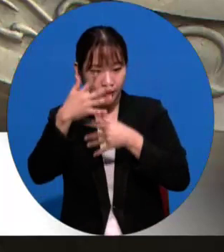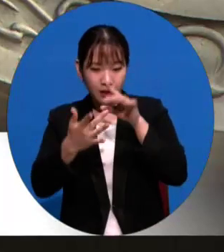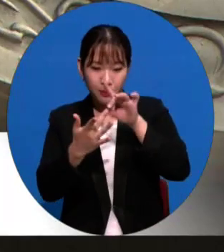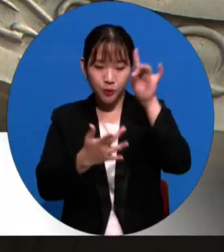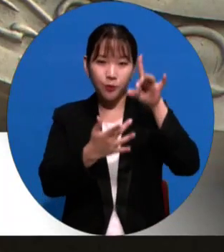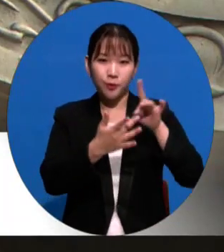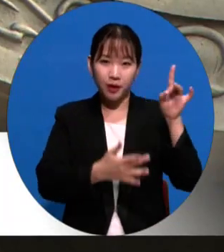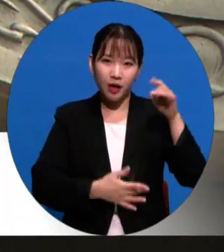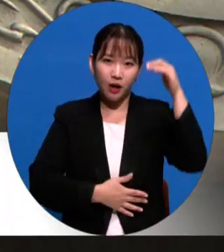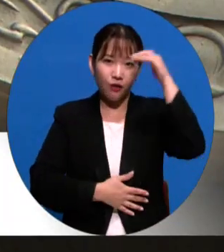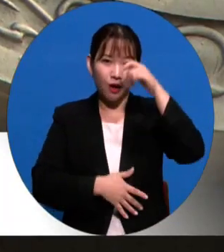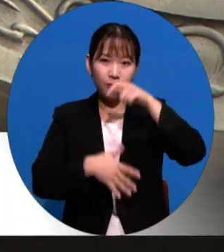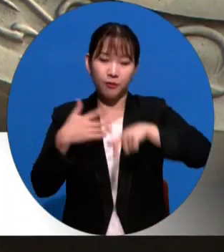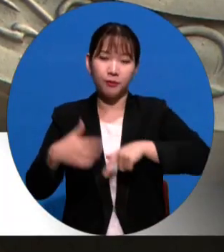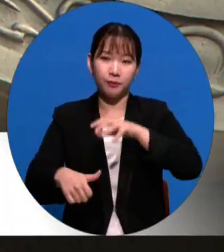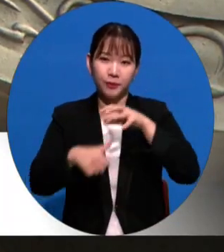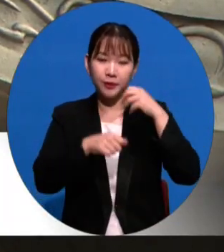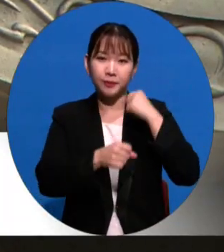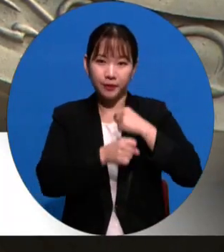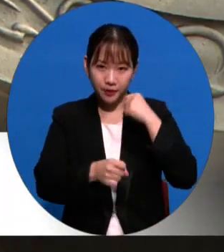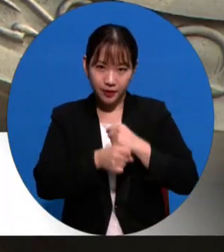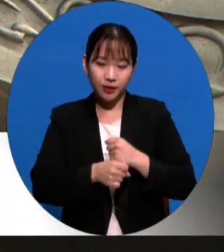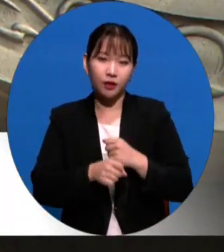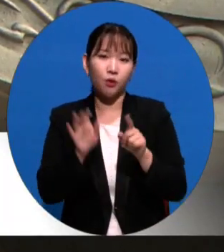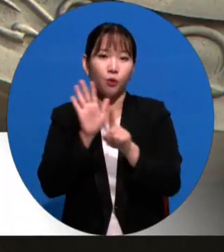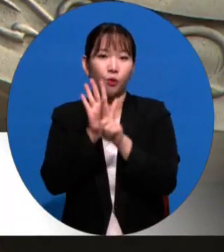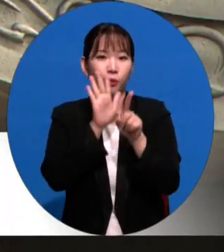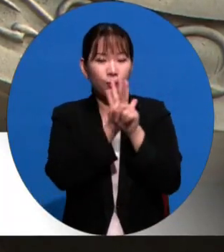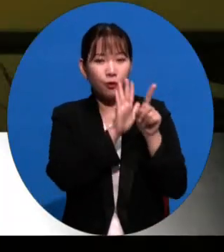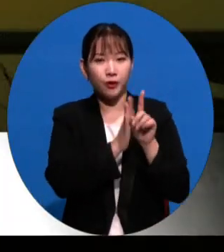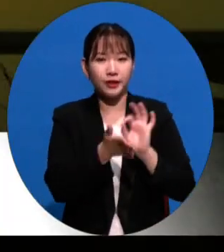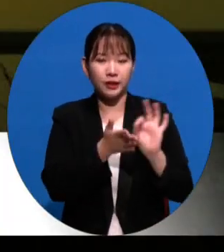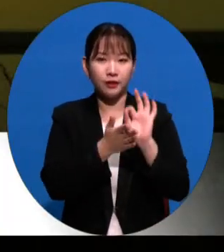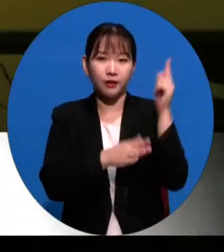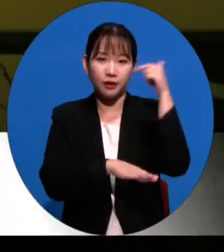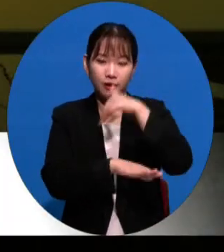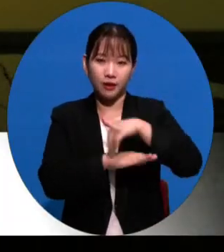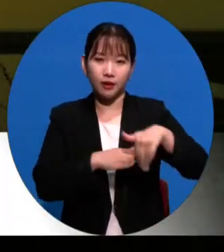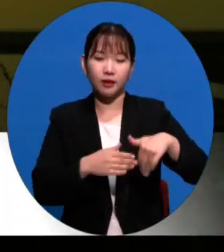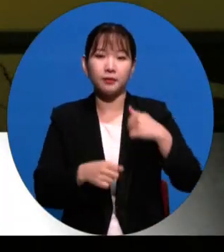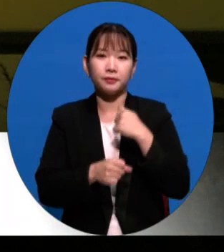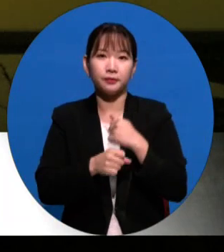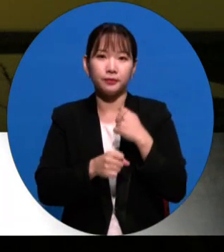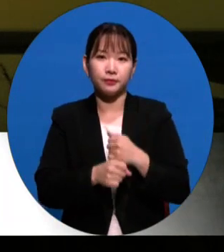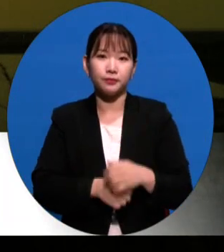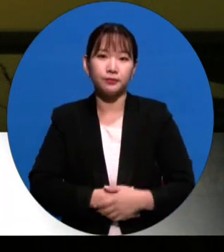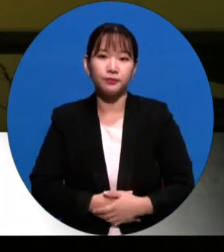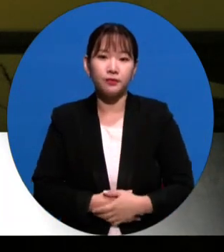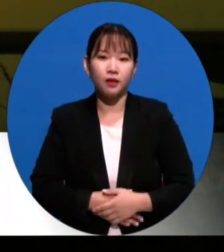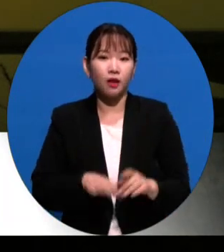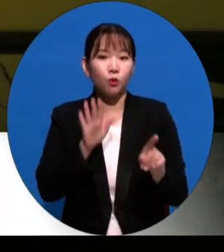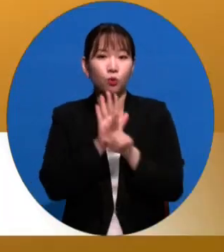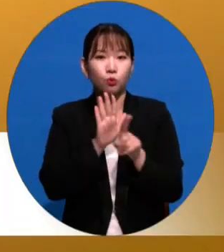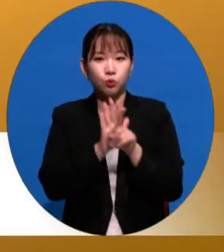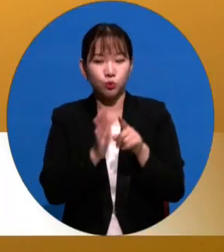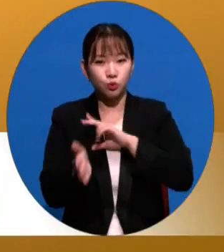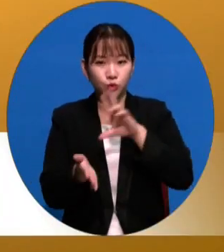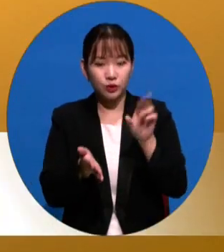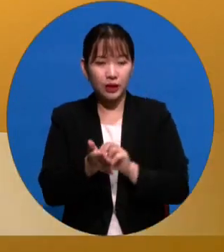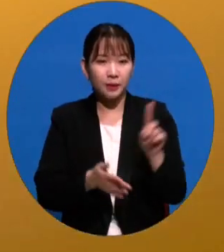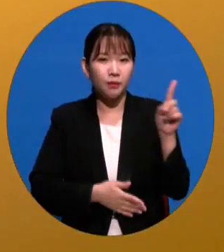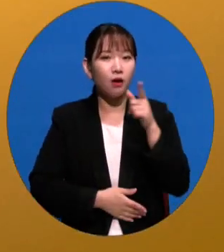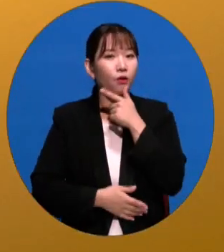선정해 관광 콘텐츠를 개발하고 관광 홍보 마케팅에 활용하기 위해 마련됐습니다. 공모 주제는